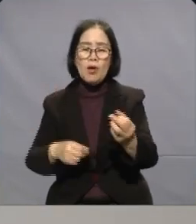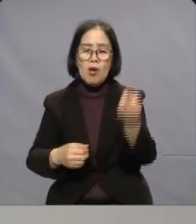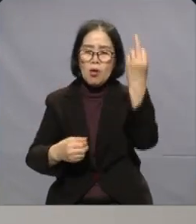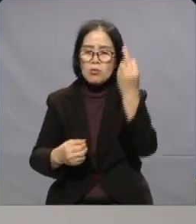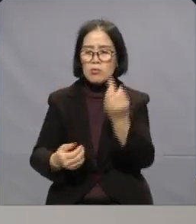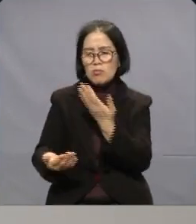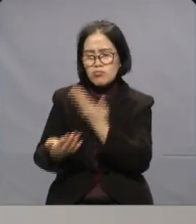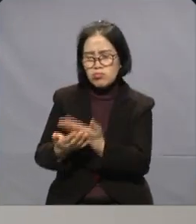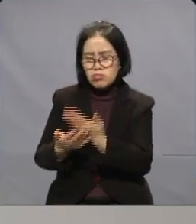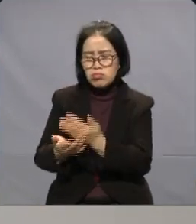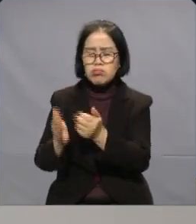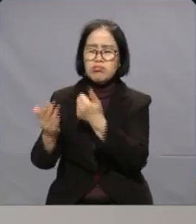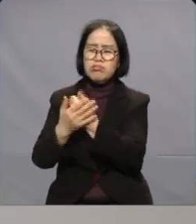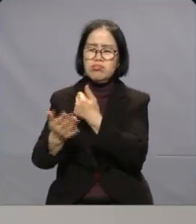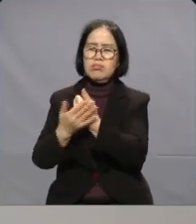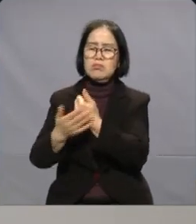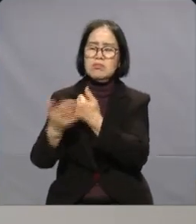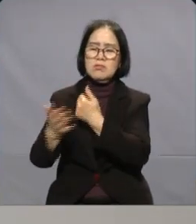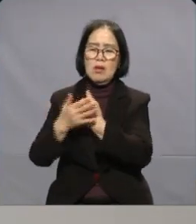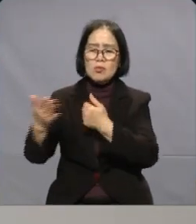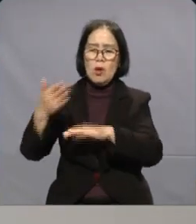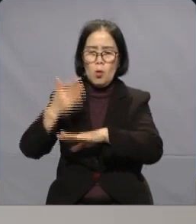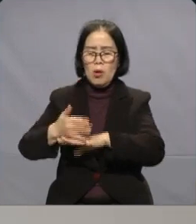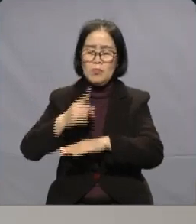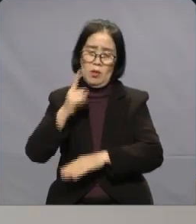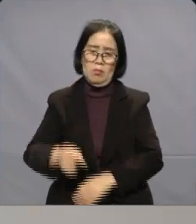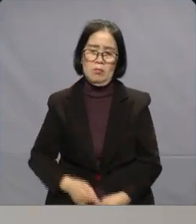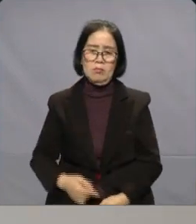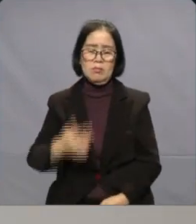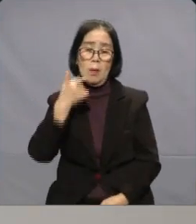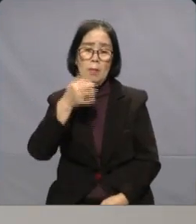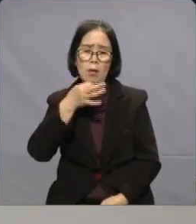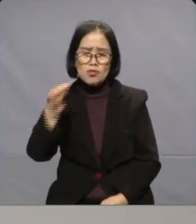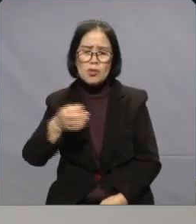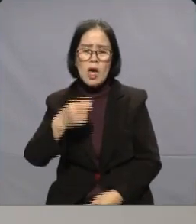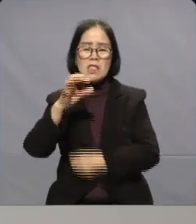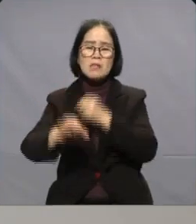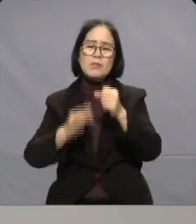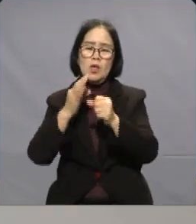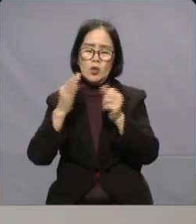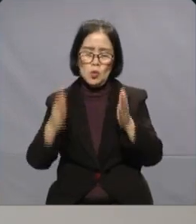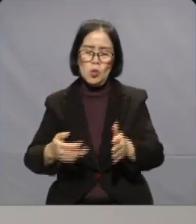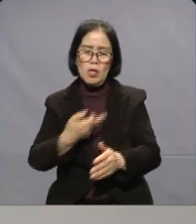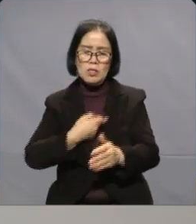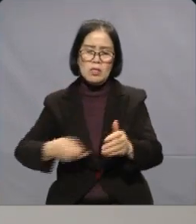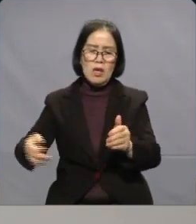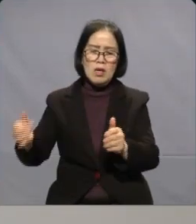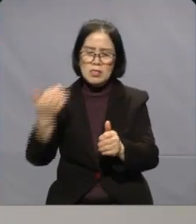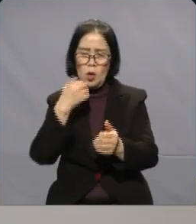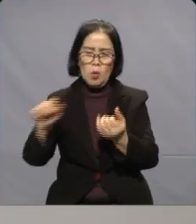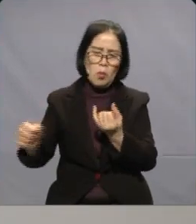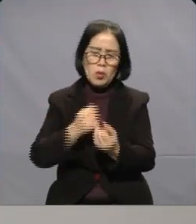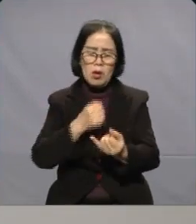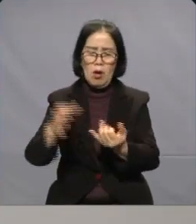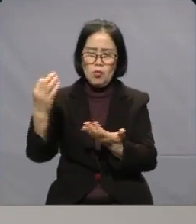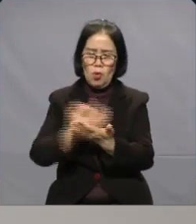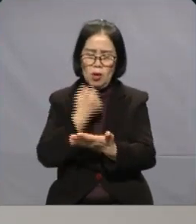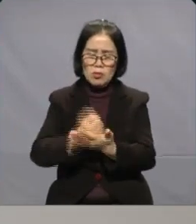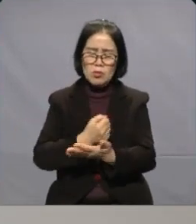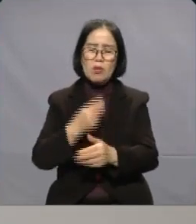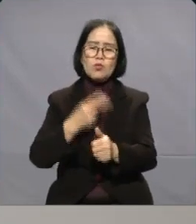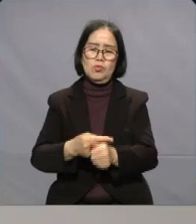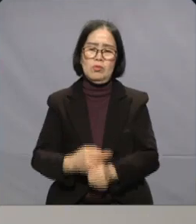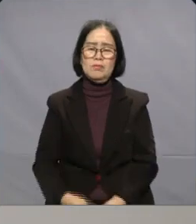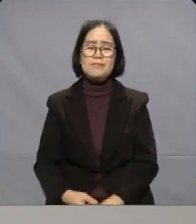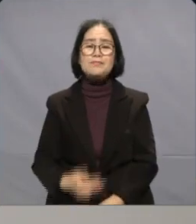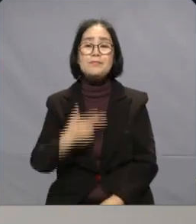내밀어줘 고마웠다고 말했습니다. 아빠라 부르라며 10년간 제자를 성폭행하고 돈을 갈취한 교사, 7살 아이를